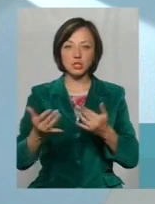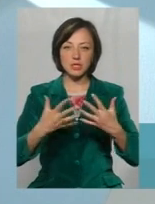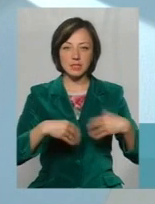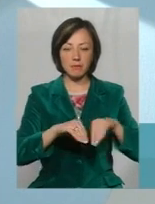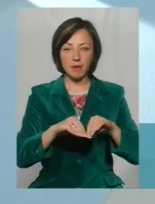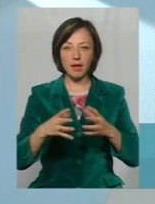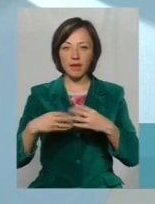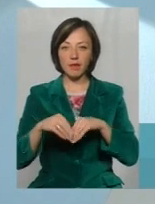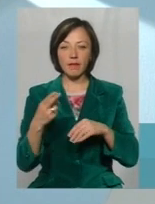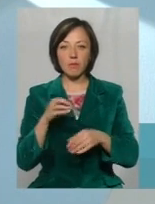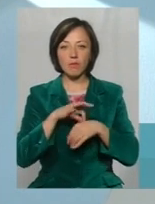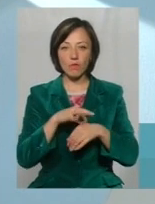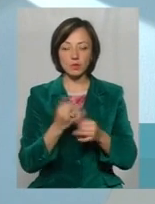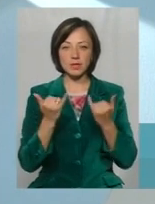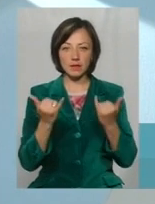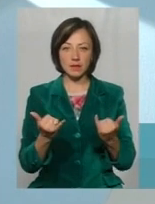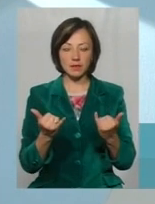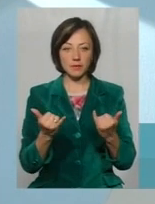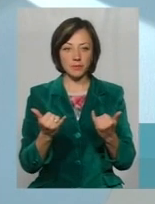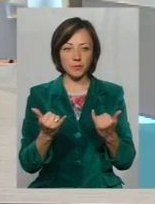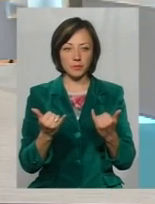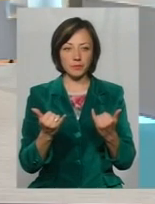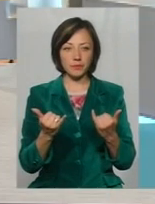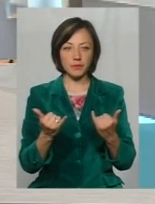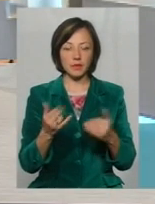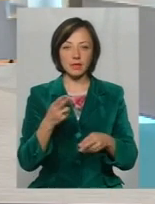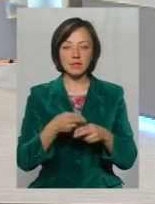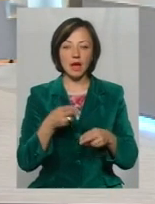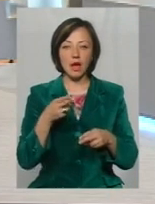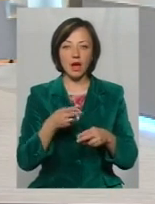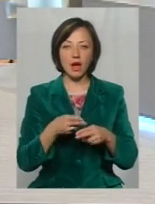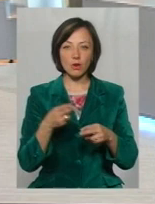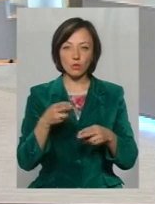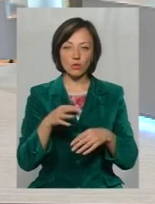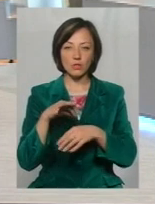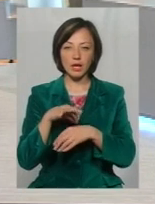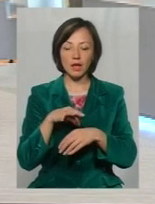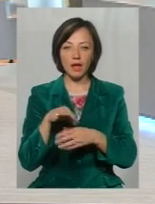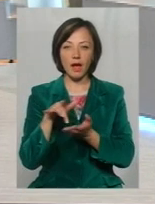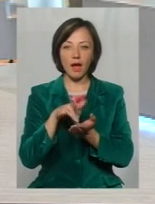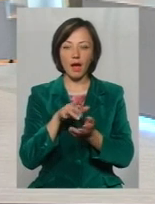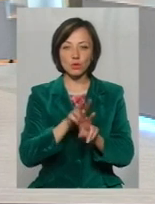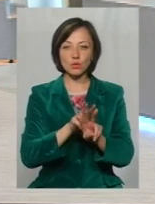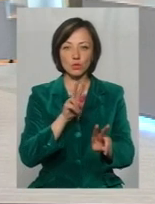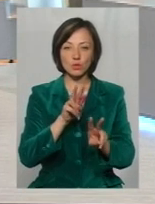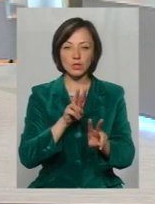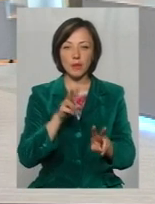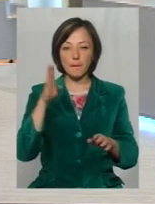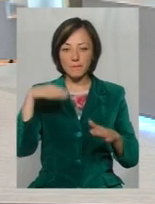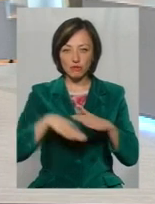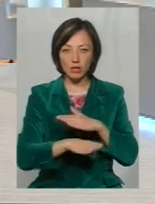сімей, де проводяться для них такі загортовуючі екскурсії печерами